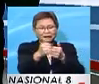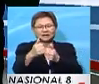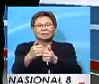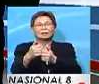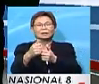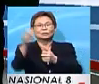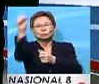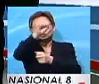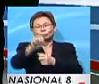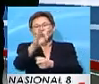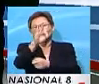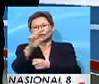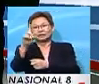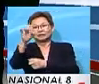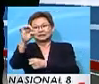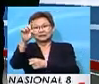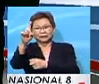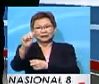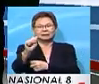Liga Super felda